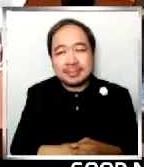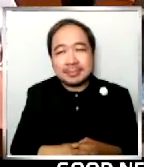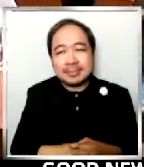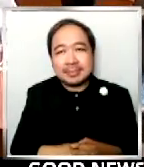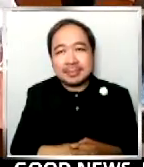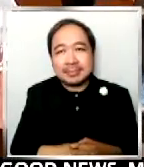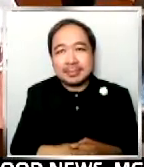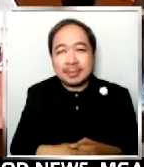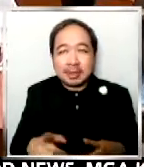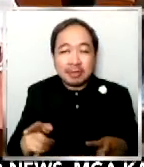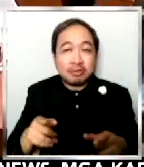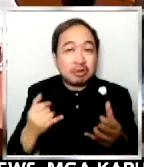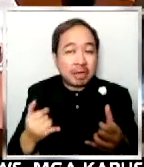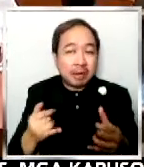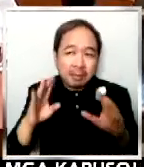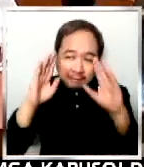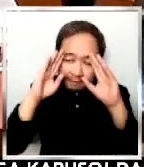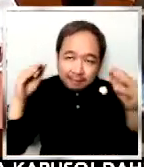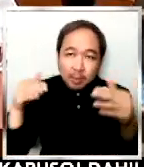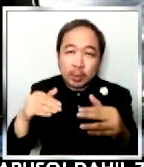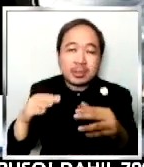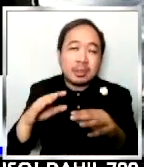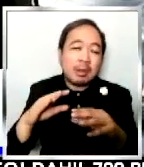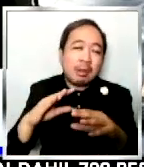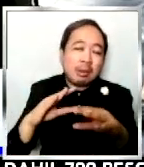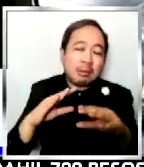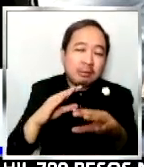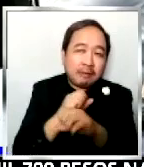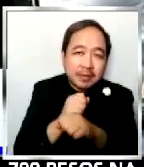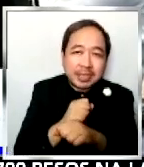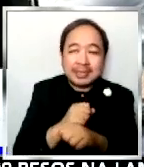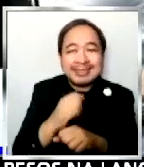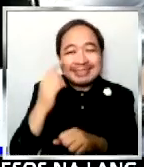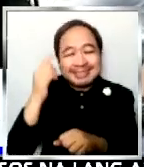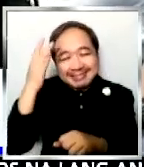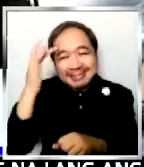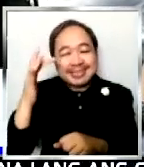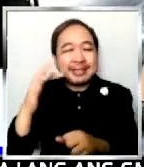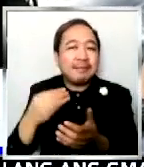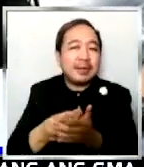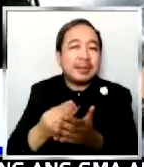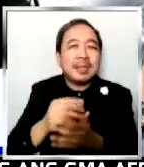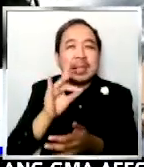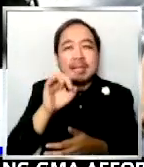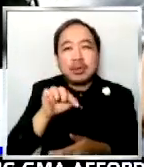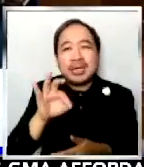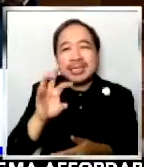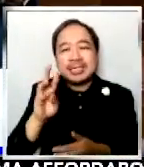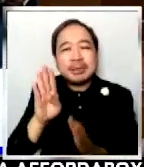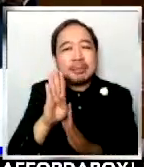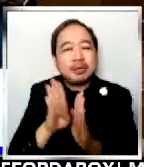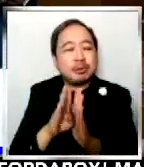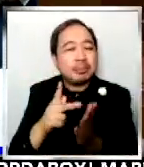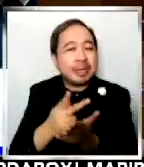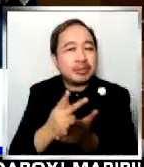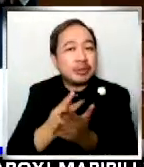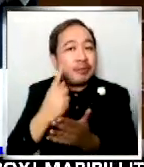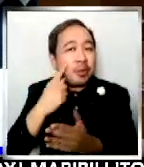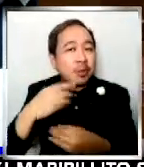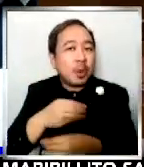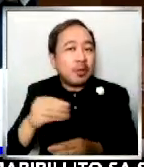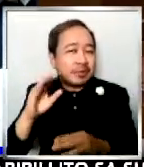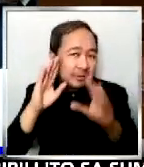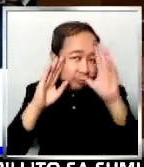Sumentro sa Confidential and Intelligence Fund ang pagtatanong ng minorya sa 8.96 billion pesos proposed budget ng Office of the President sa pagpapatuloy